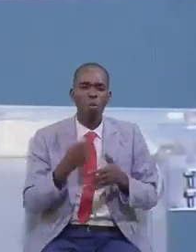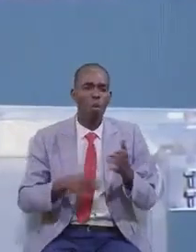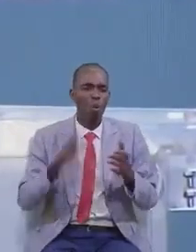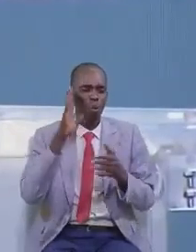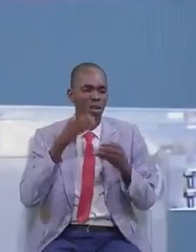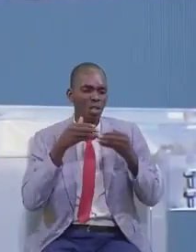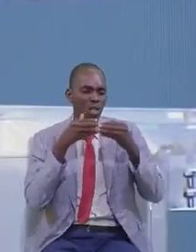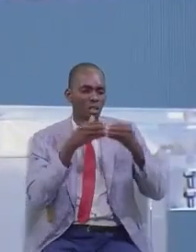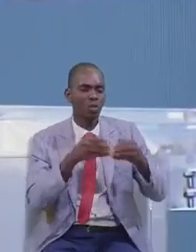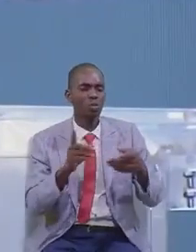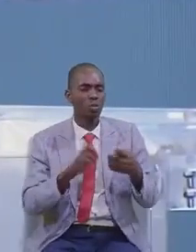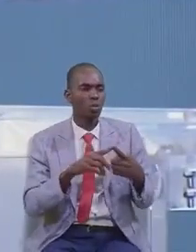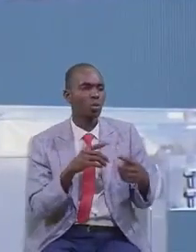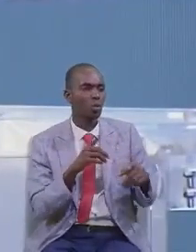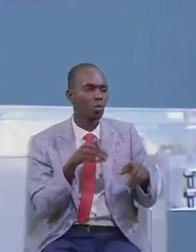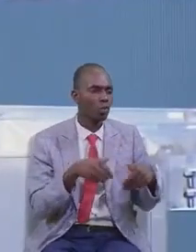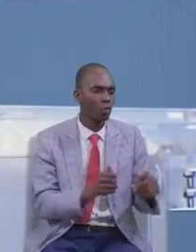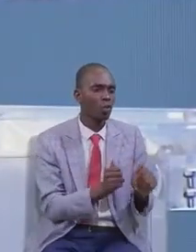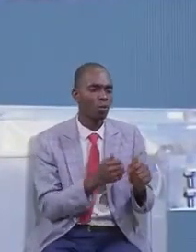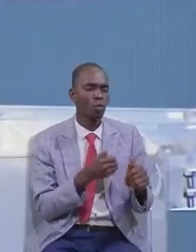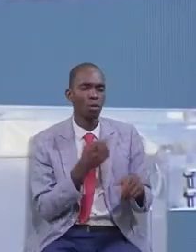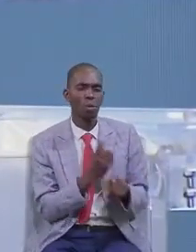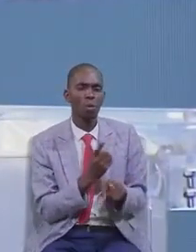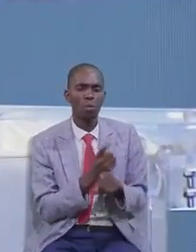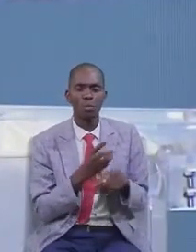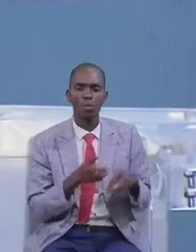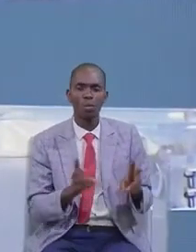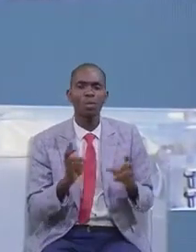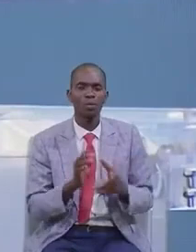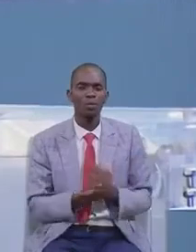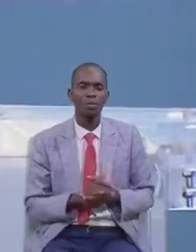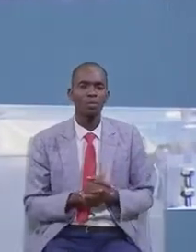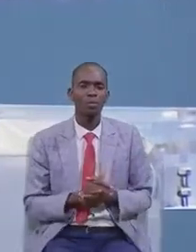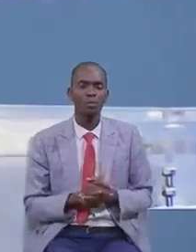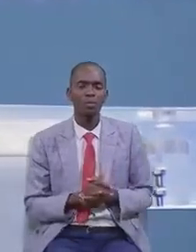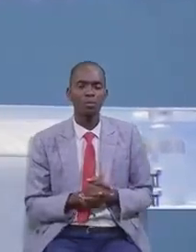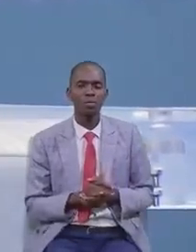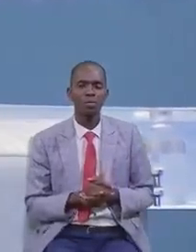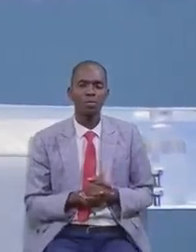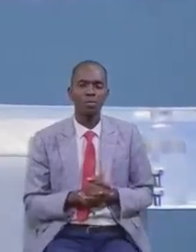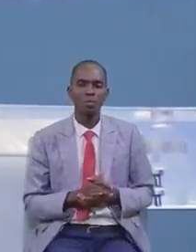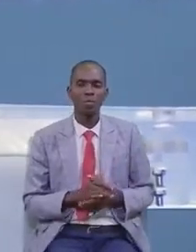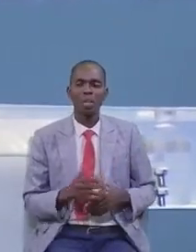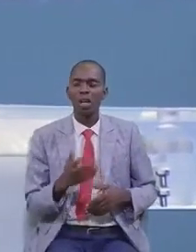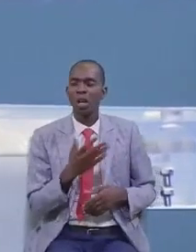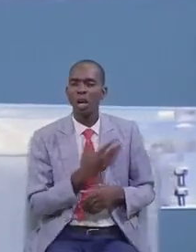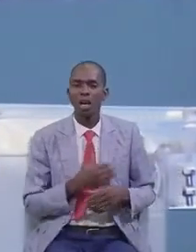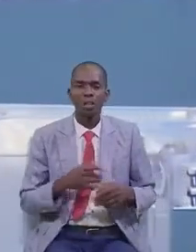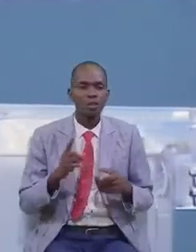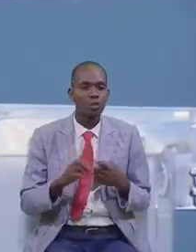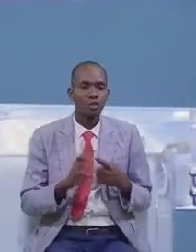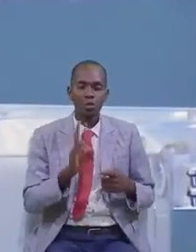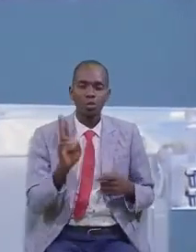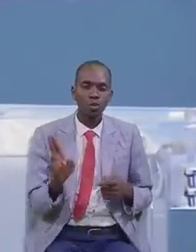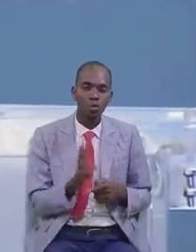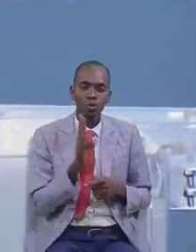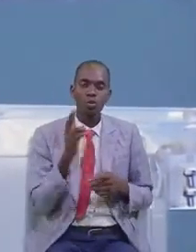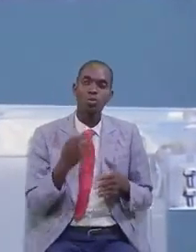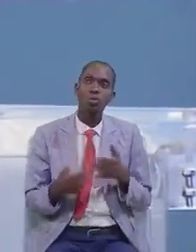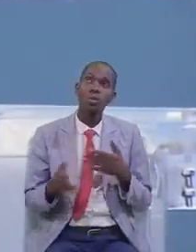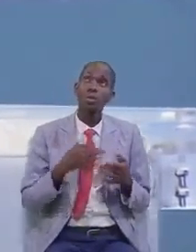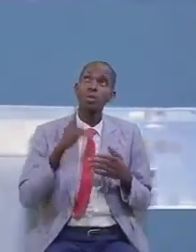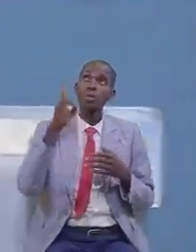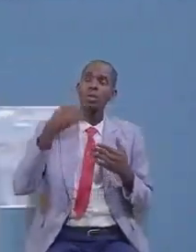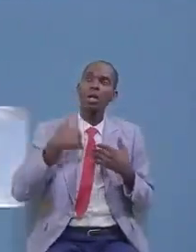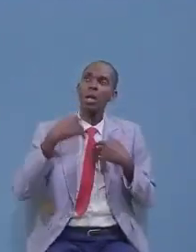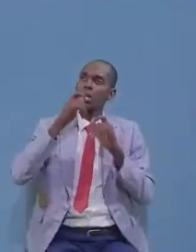right direction. ప్రభువు యొక్క ఆశావహ దృక్పథ ఎదురు చూపే మిమ్మల్ని సరైన దిశలో నడిపిస్తుంది. And to use what he has given. ఆయన మీకు ఇచ్చిన